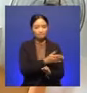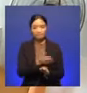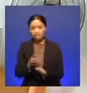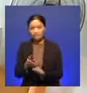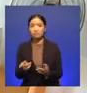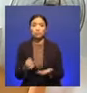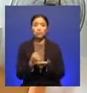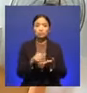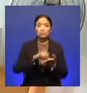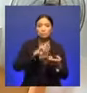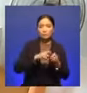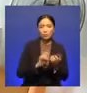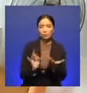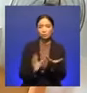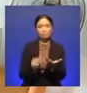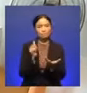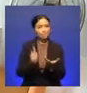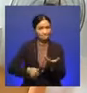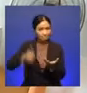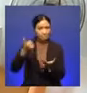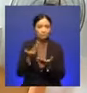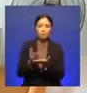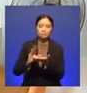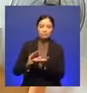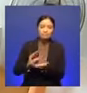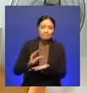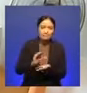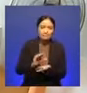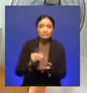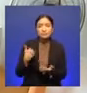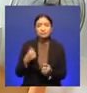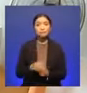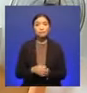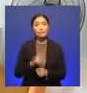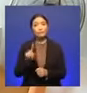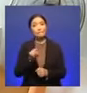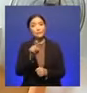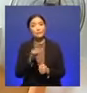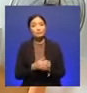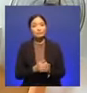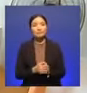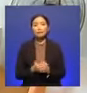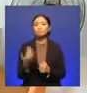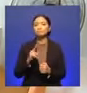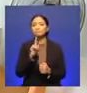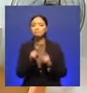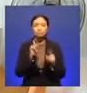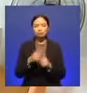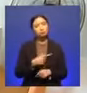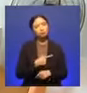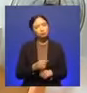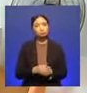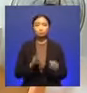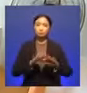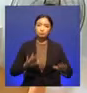มันทำให้การแก้ไขปัญหามันมีประสิทธิภาพสูงที่สุดใช้งบประมาณน้อยที่สุดนะครับการตั้งคำถามในเซสชั่นที่ผ่านมาผมชอบมากครับไม่ว่าจ